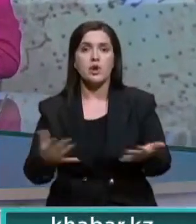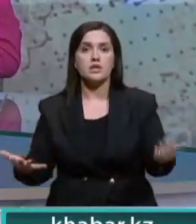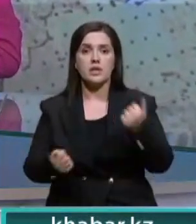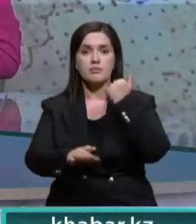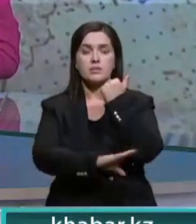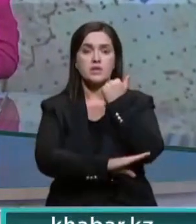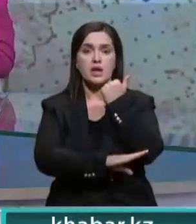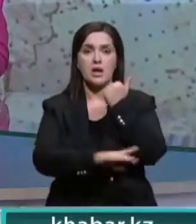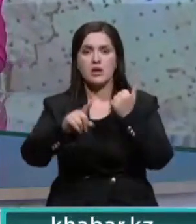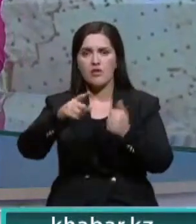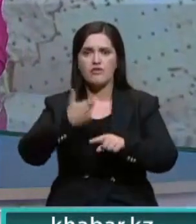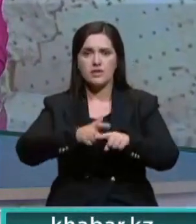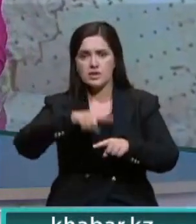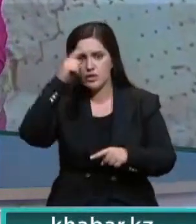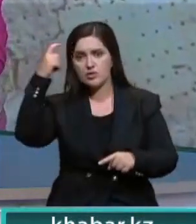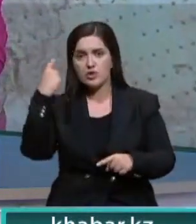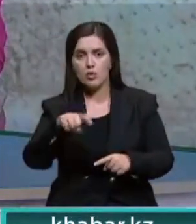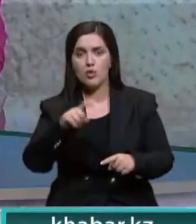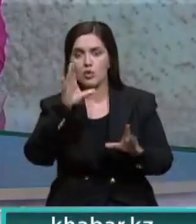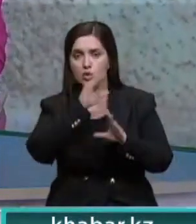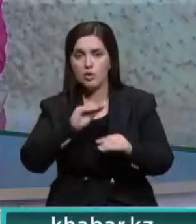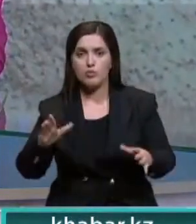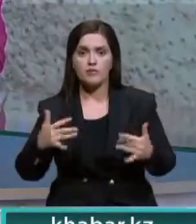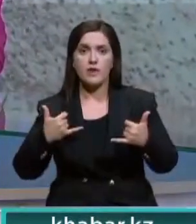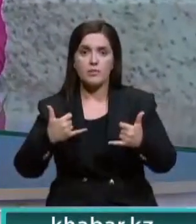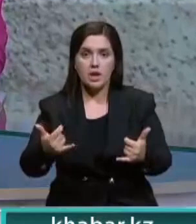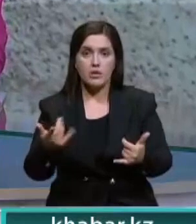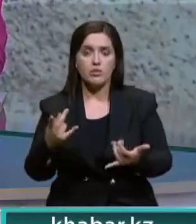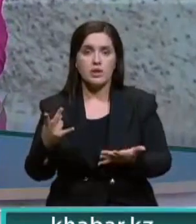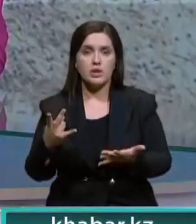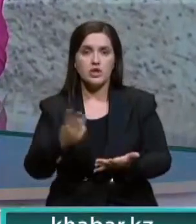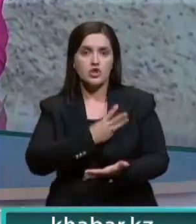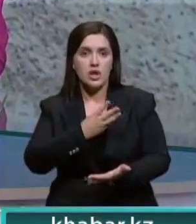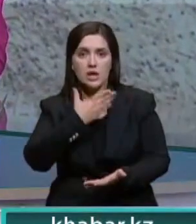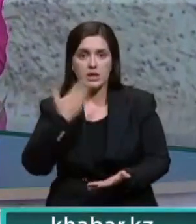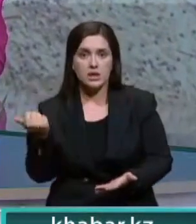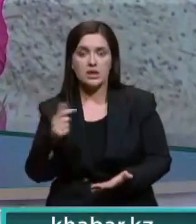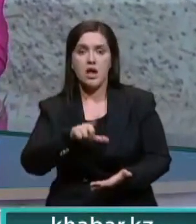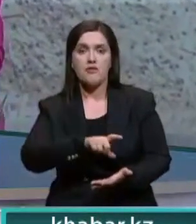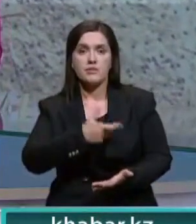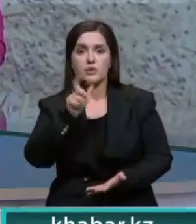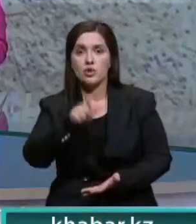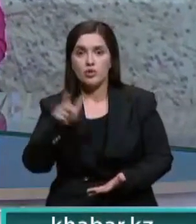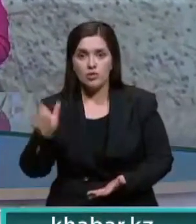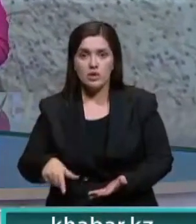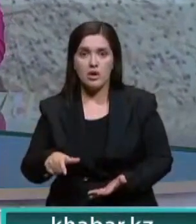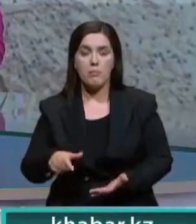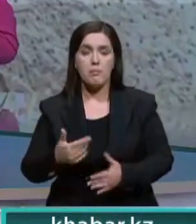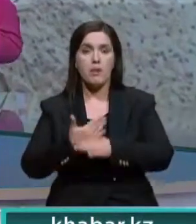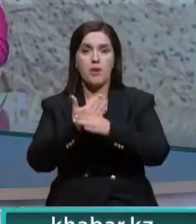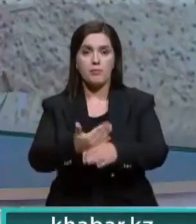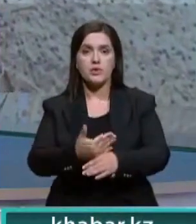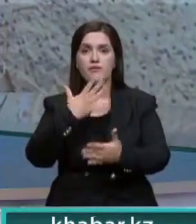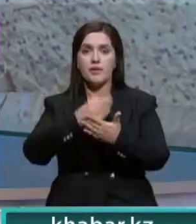коммунальщикам вопрос о спасении деревьев, которые в сильную жару то ли не успевают поливать, то ли не находят на это желание. Возмущенные люди решили